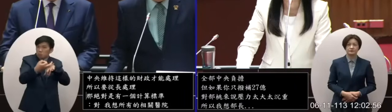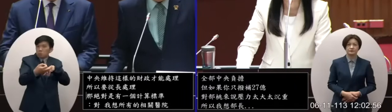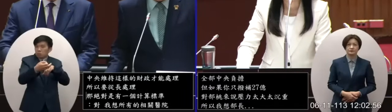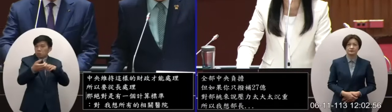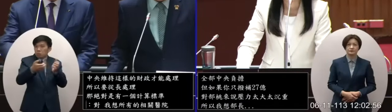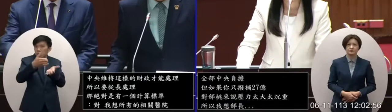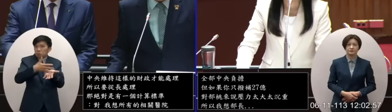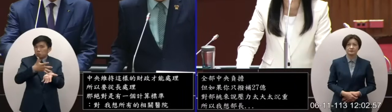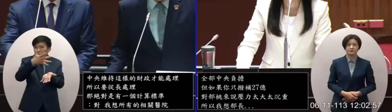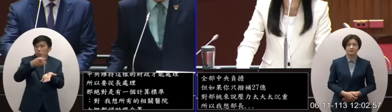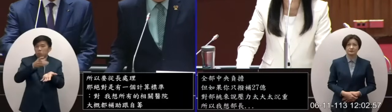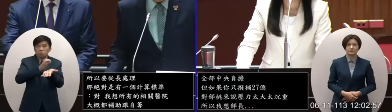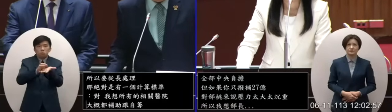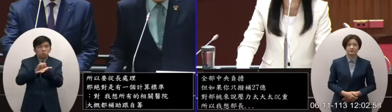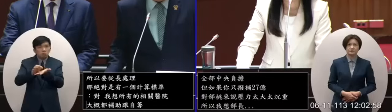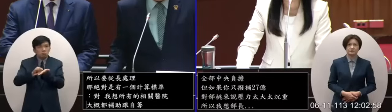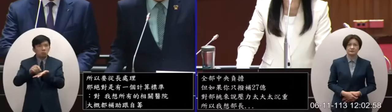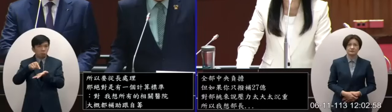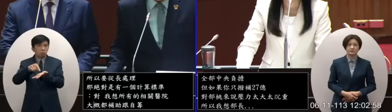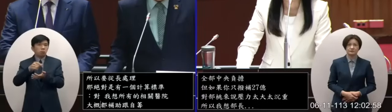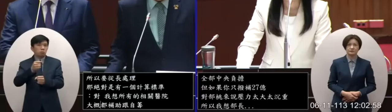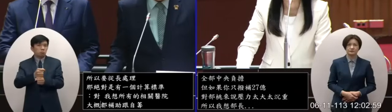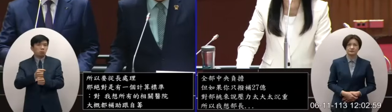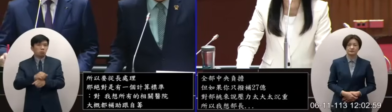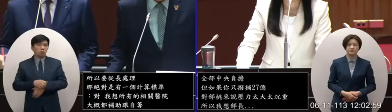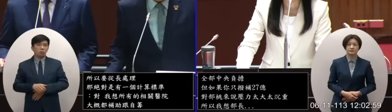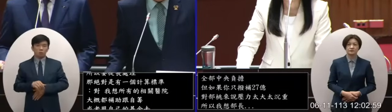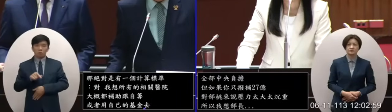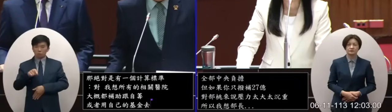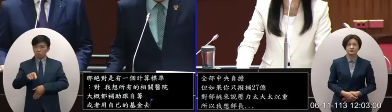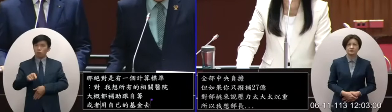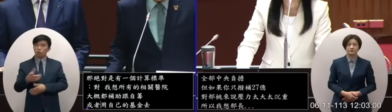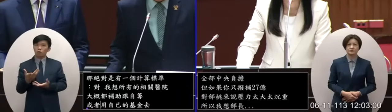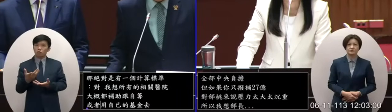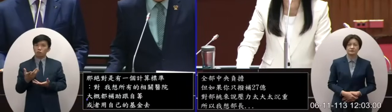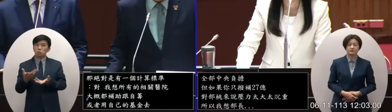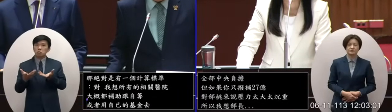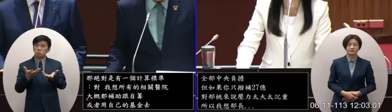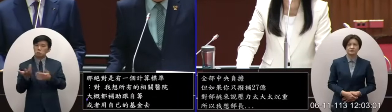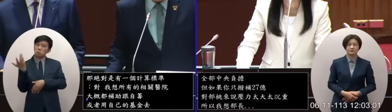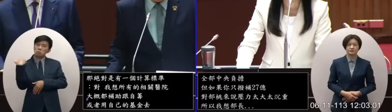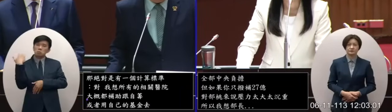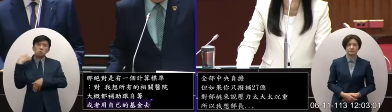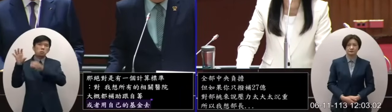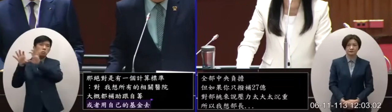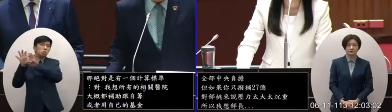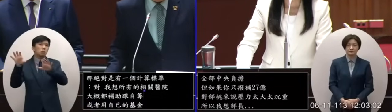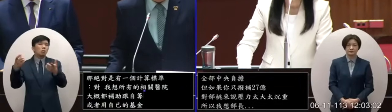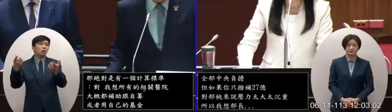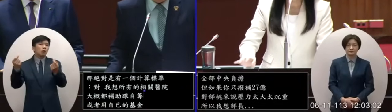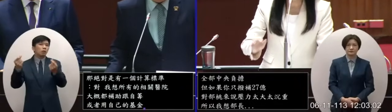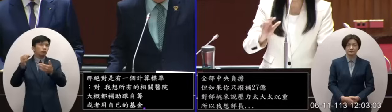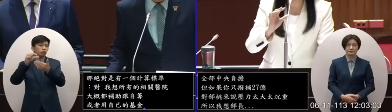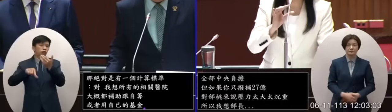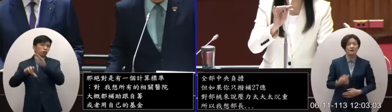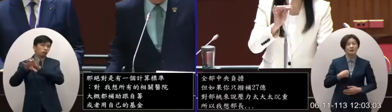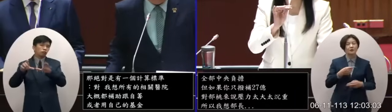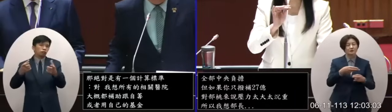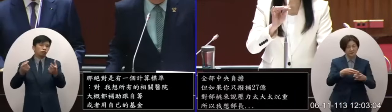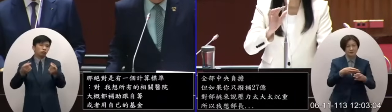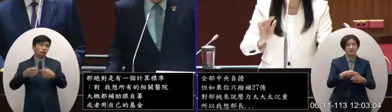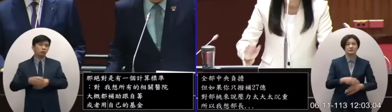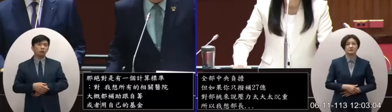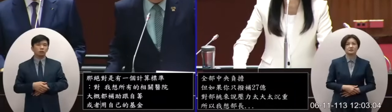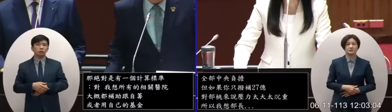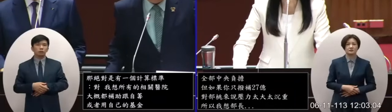新建必要的医疗大楼哈，这个大概都是一直这样的惯例的哈，所以我们会跟部长这